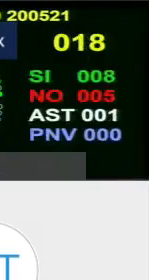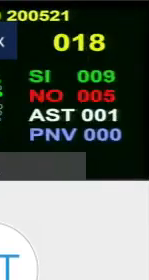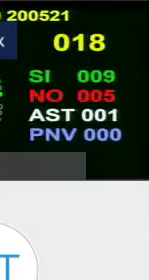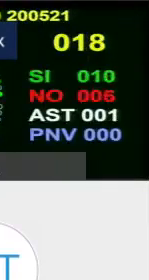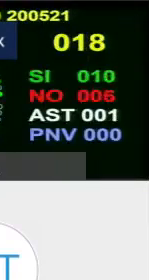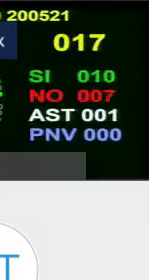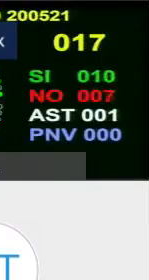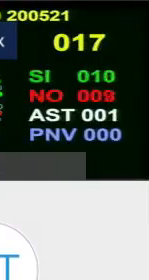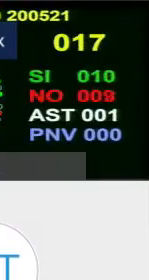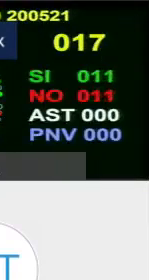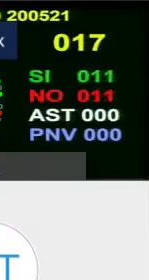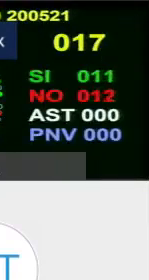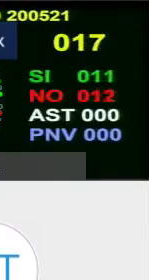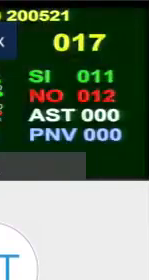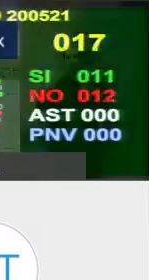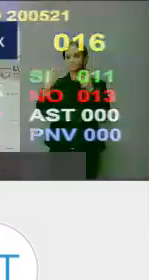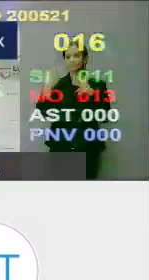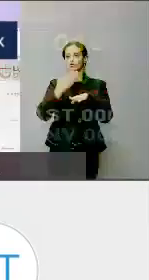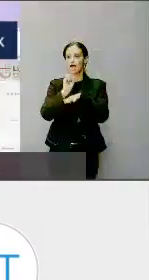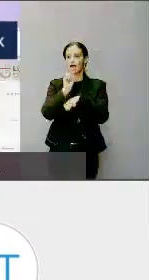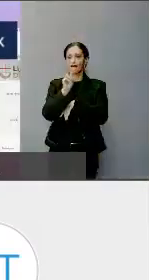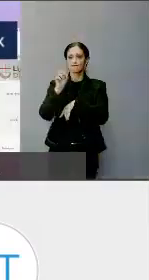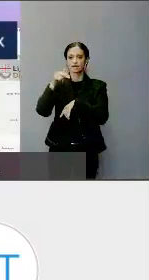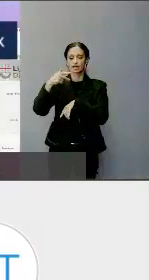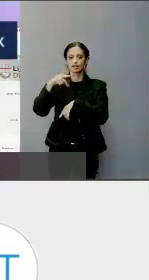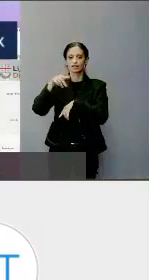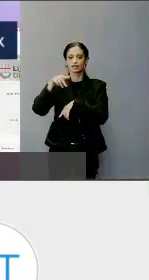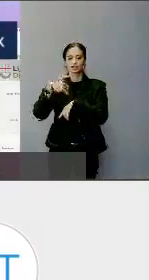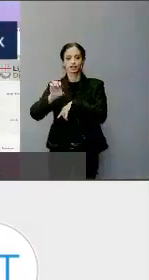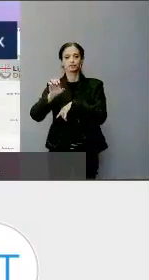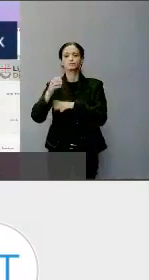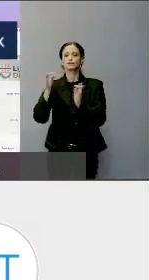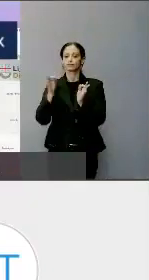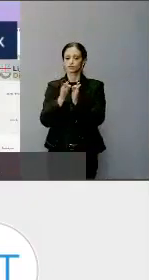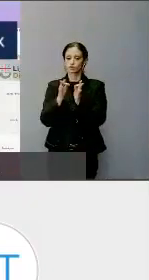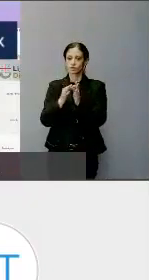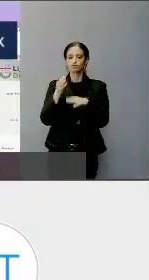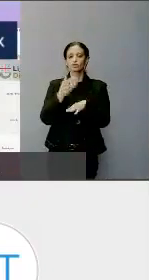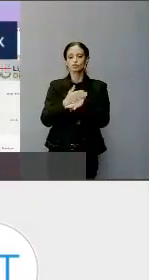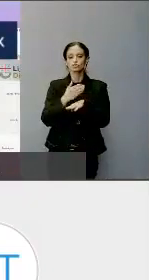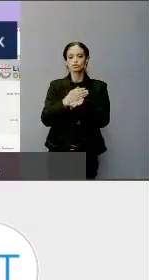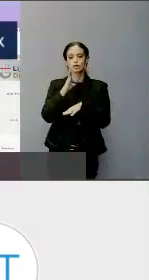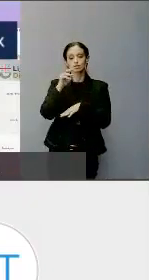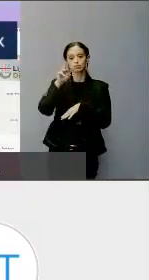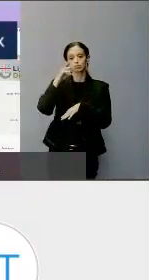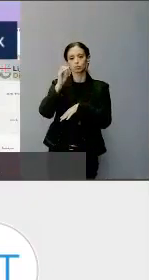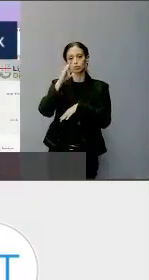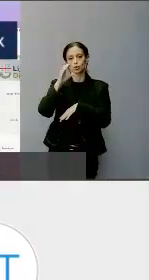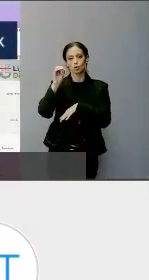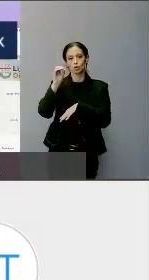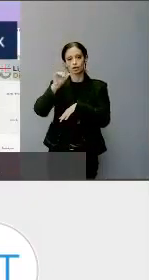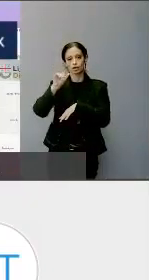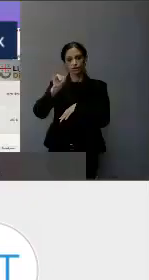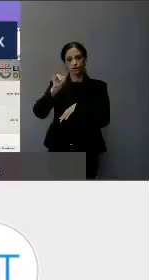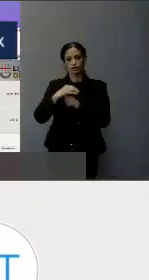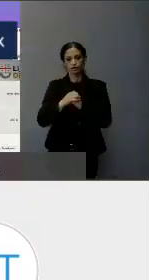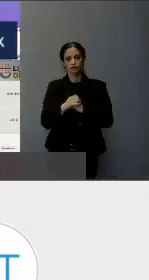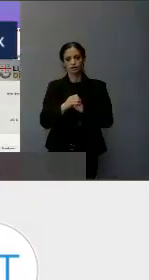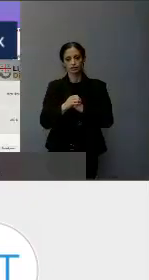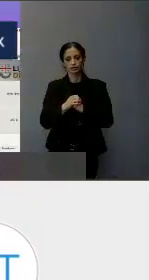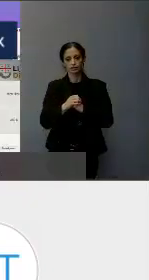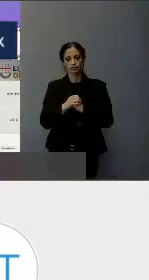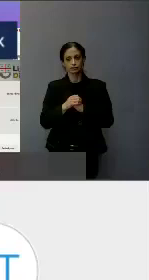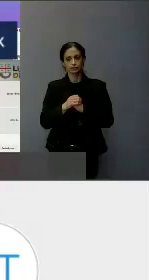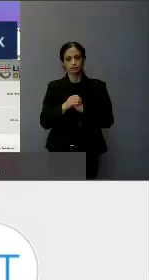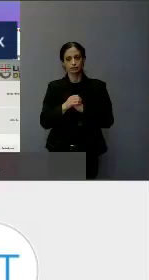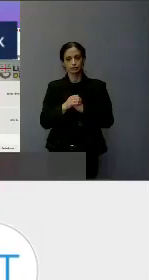da remoto su 227 consigliere avvenenti regole consigliere consigliera bruccoleri